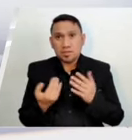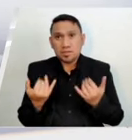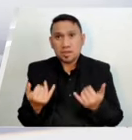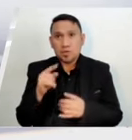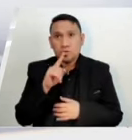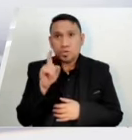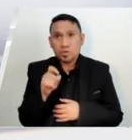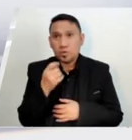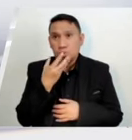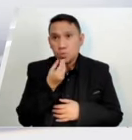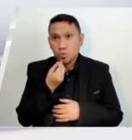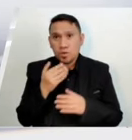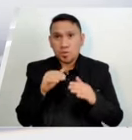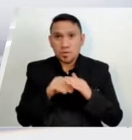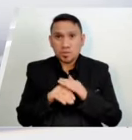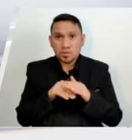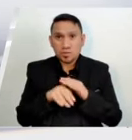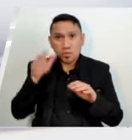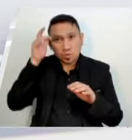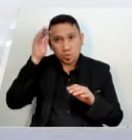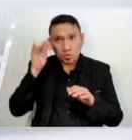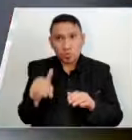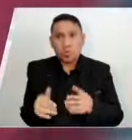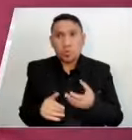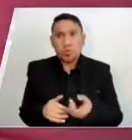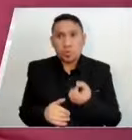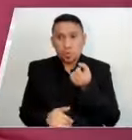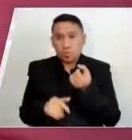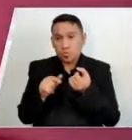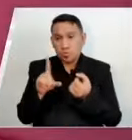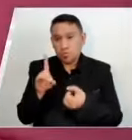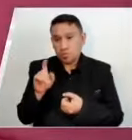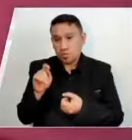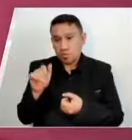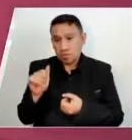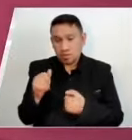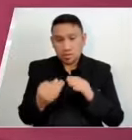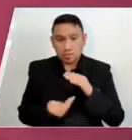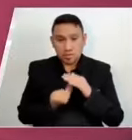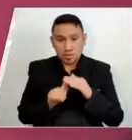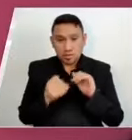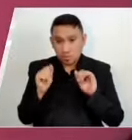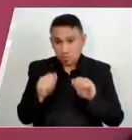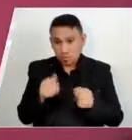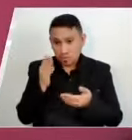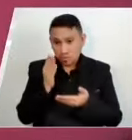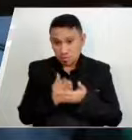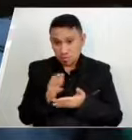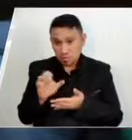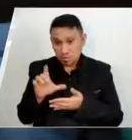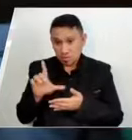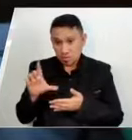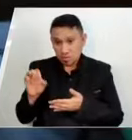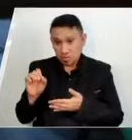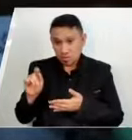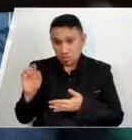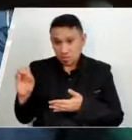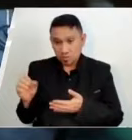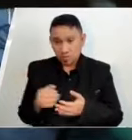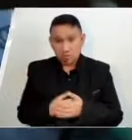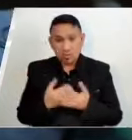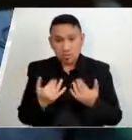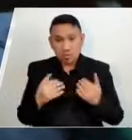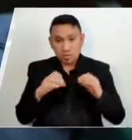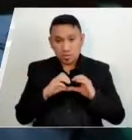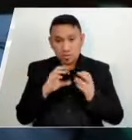may access doun sa computer na may hawak dun sa database pwede naman daw ipatigil ang EO na nasa pilot testing pa lang para sa GMA